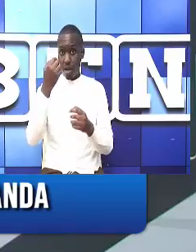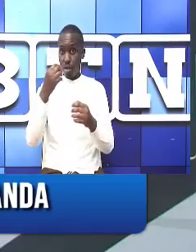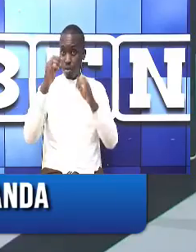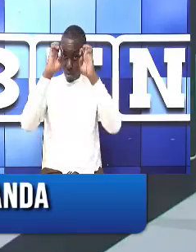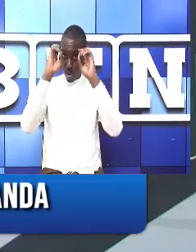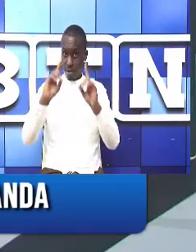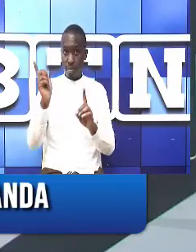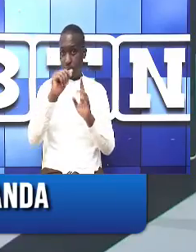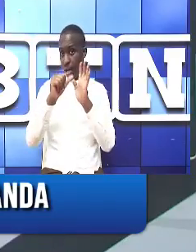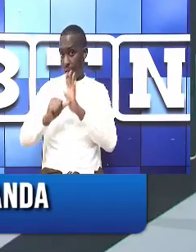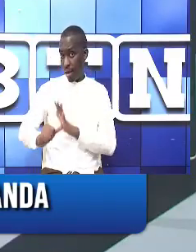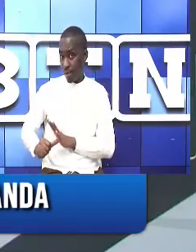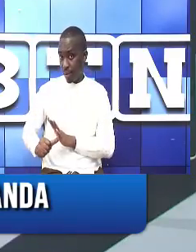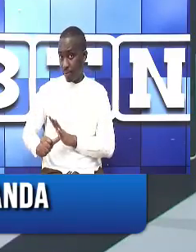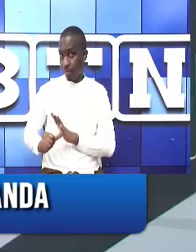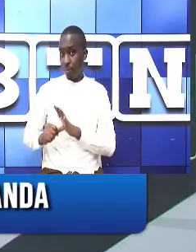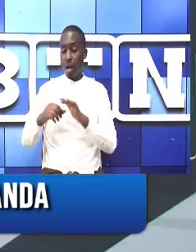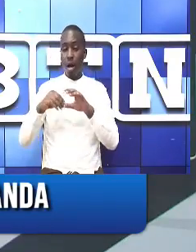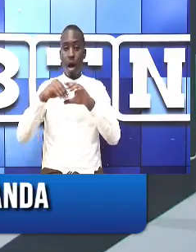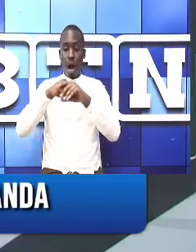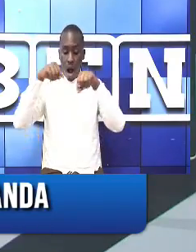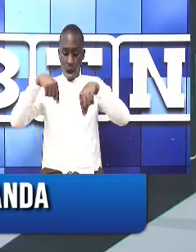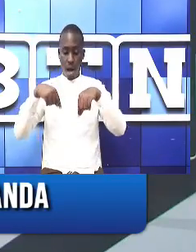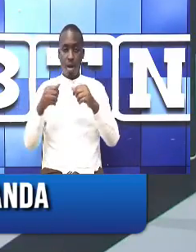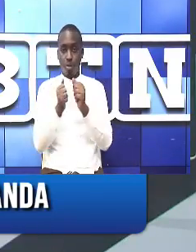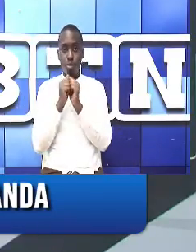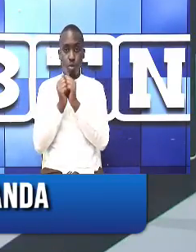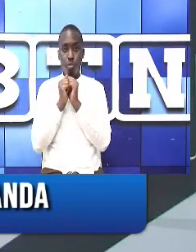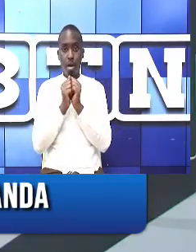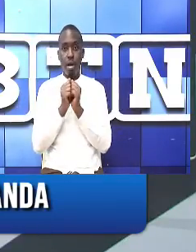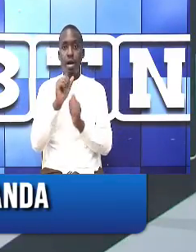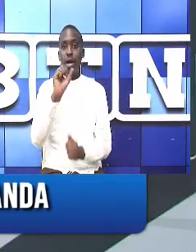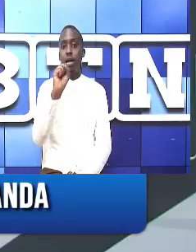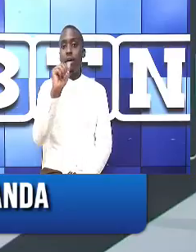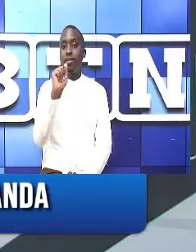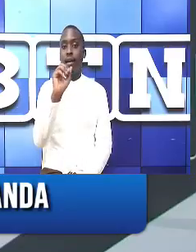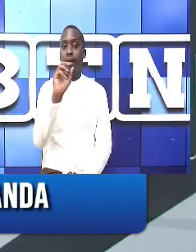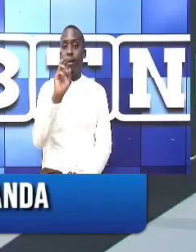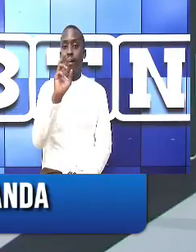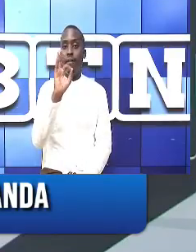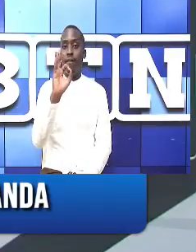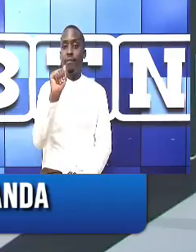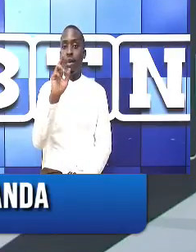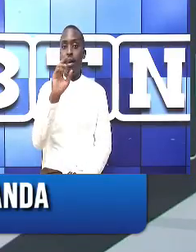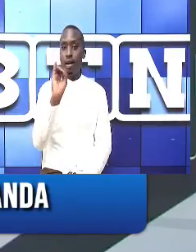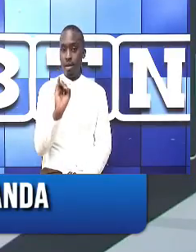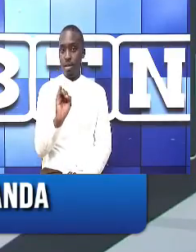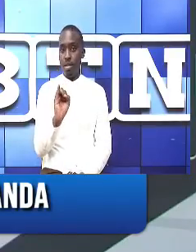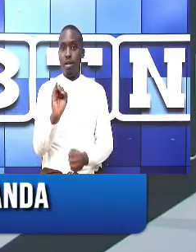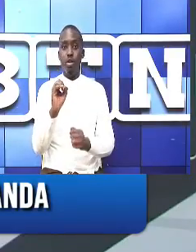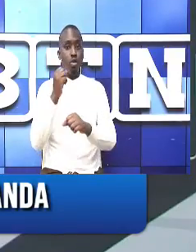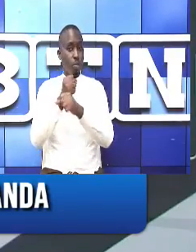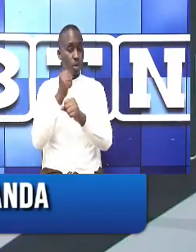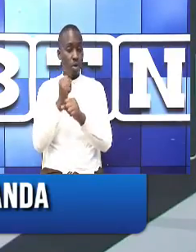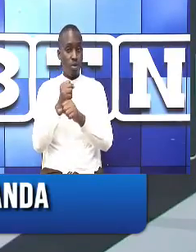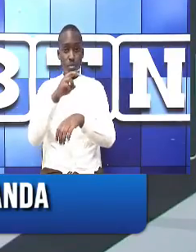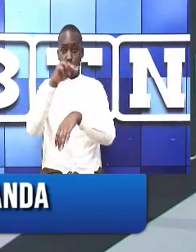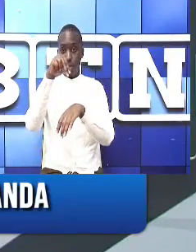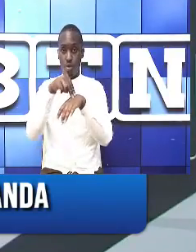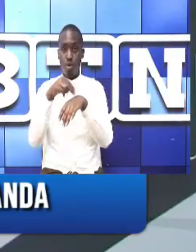budaheza muri studio kano kanya ndi kumwe na Safari William ni umukozi wa NIDOR ndagira